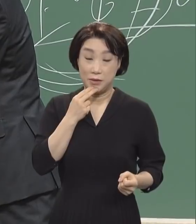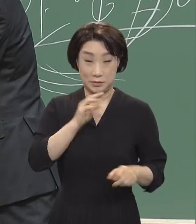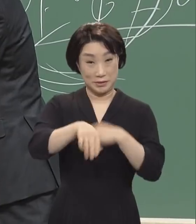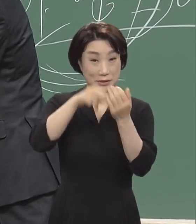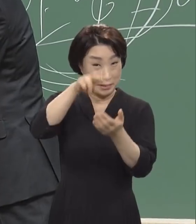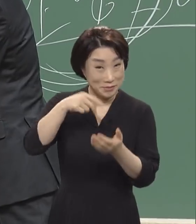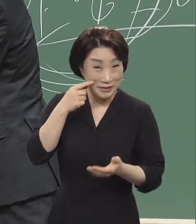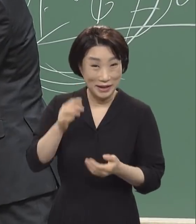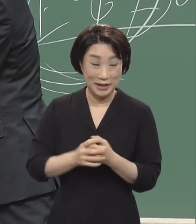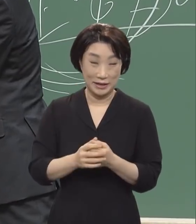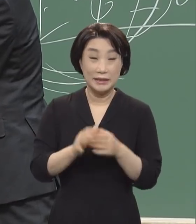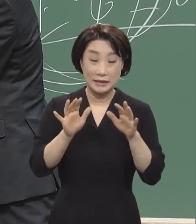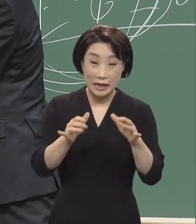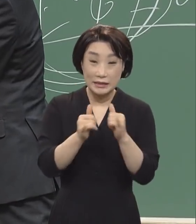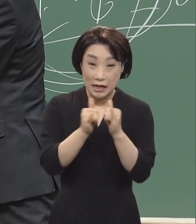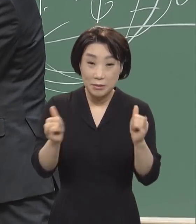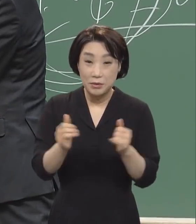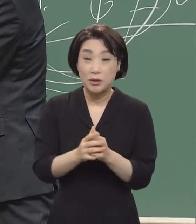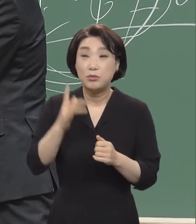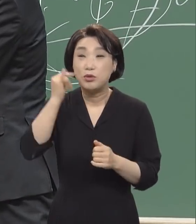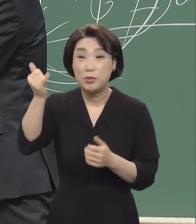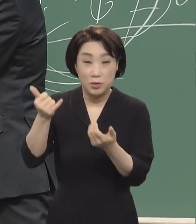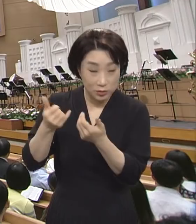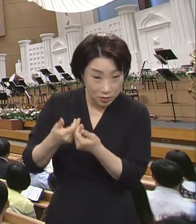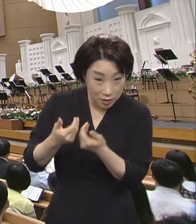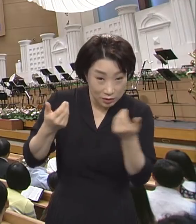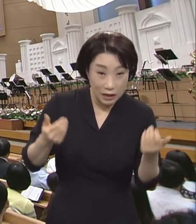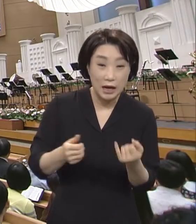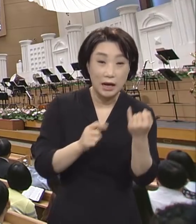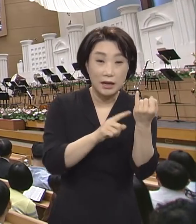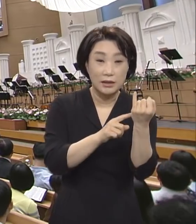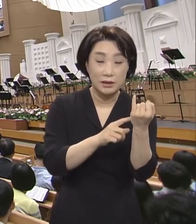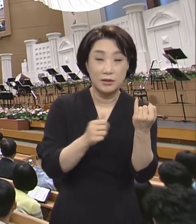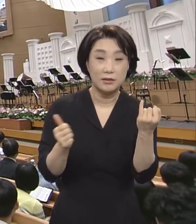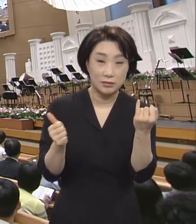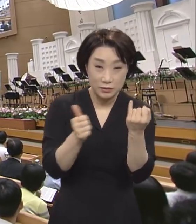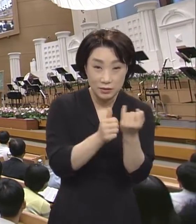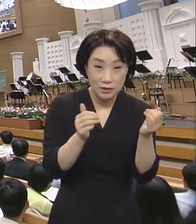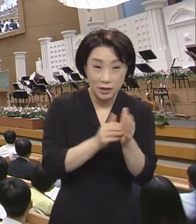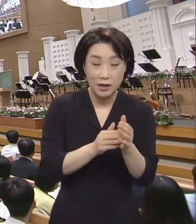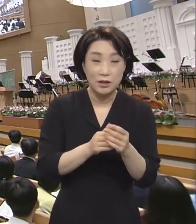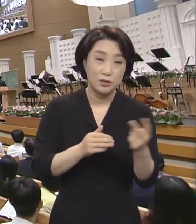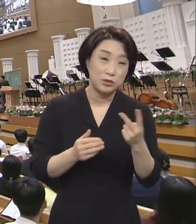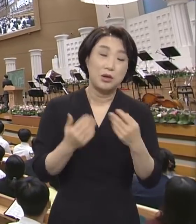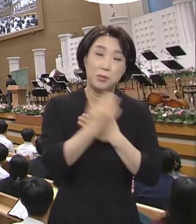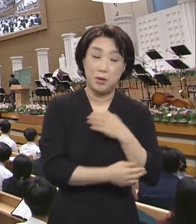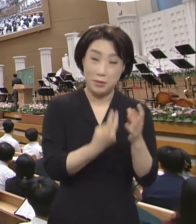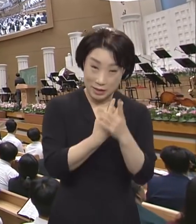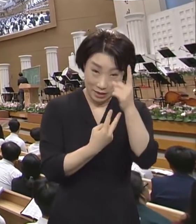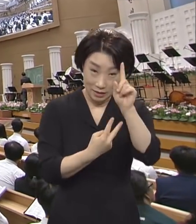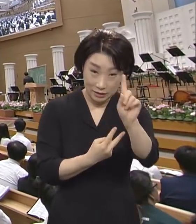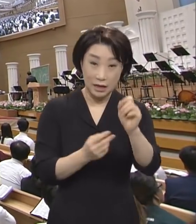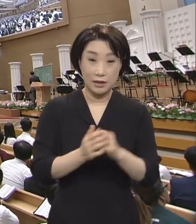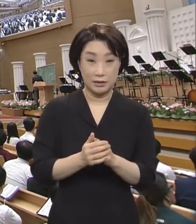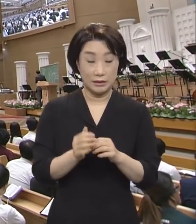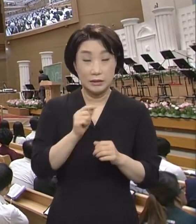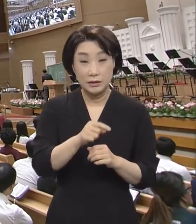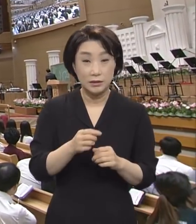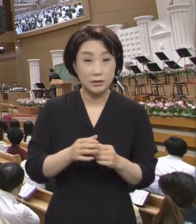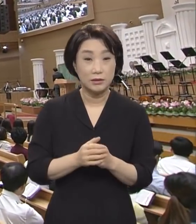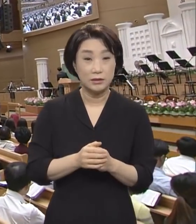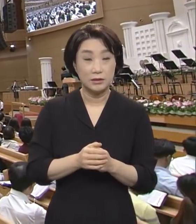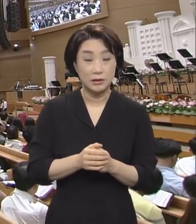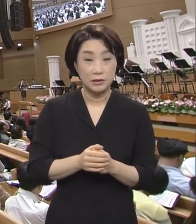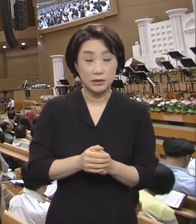읽어봐. 이러므로 사람이 그 부모를 떠나서 아내에게 합하여 그 둘이 한 몸이 될지니라 하신 것을 읽지